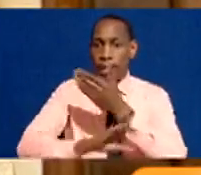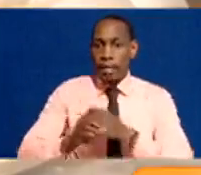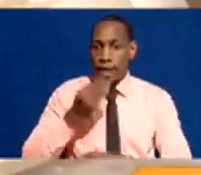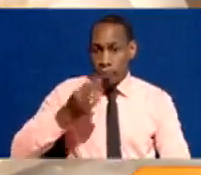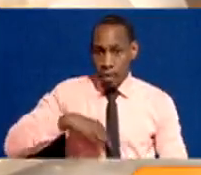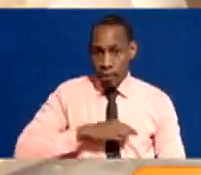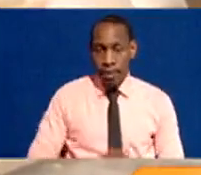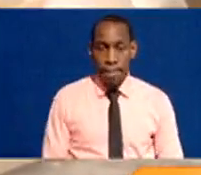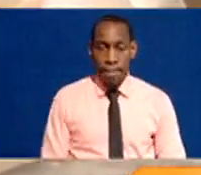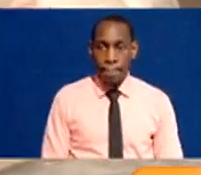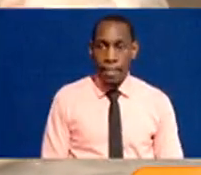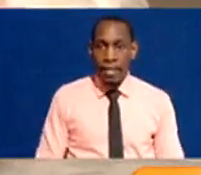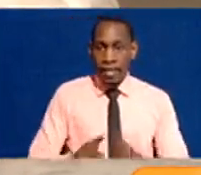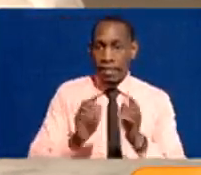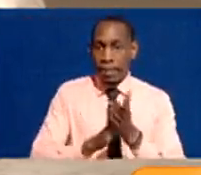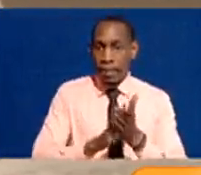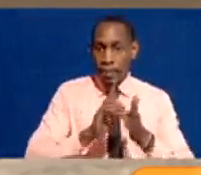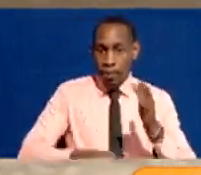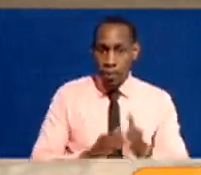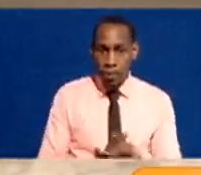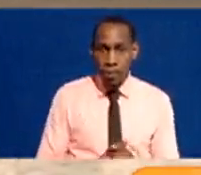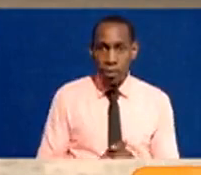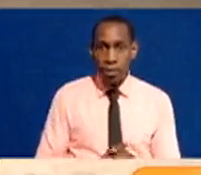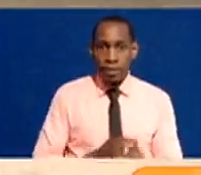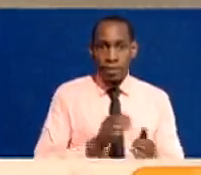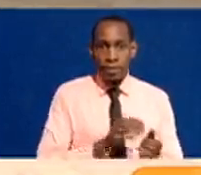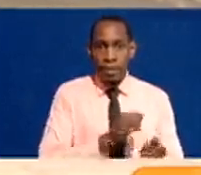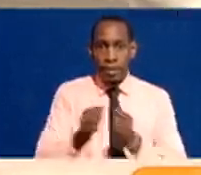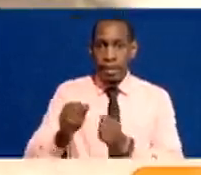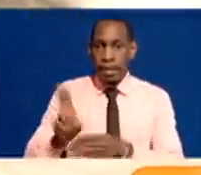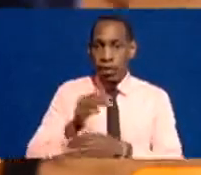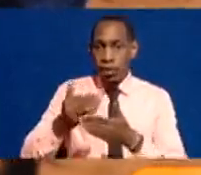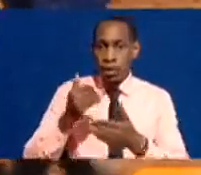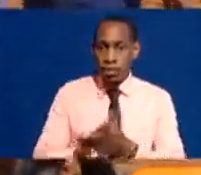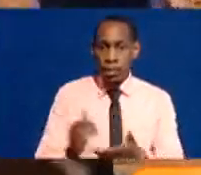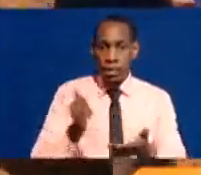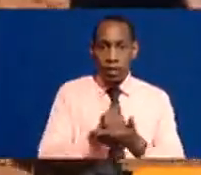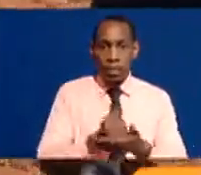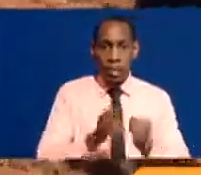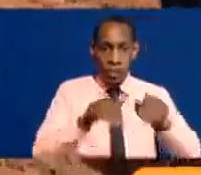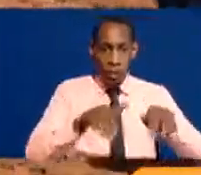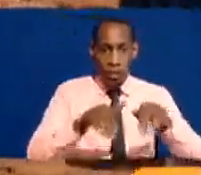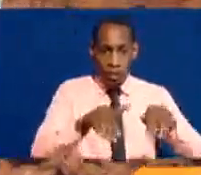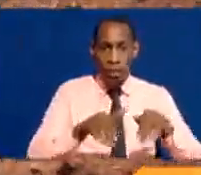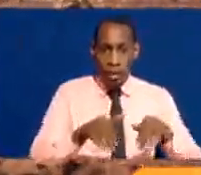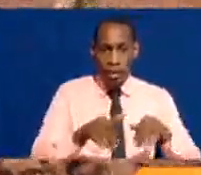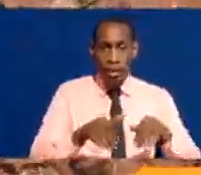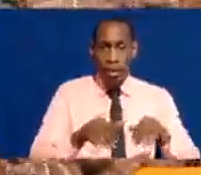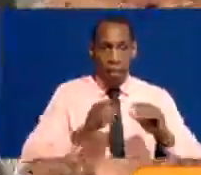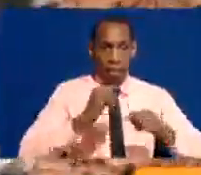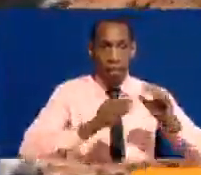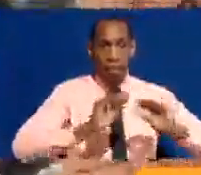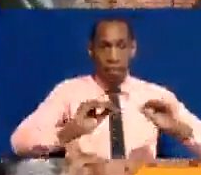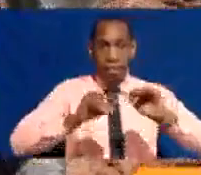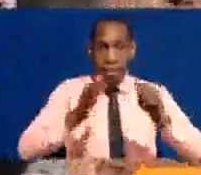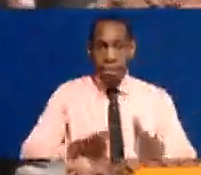chetu. Atamba anapendekeza kuwa mfumo uliotumika hapo zamani wa kuwa na maafisa wa kilimo wanaoendesha mafunzo kwa